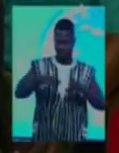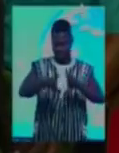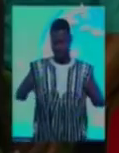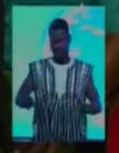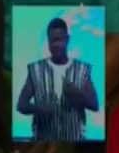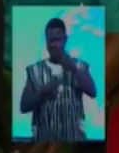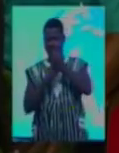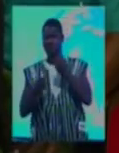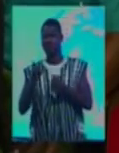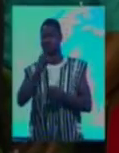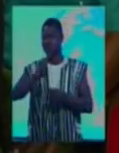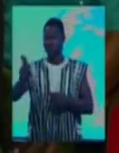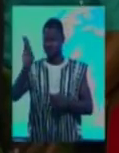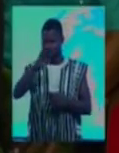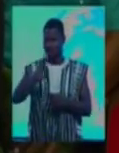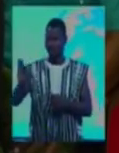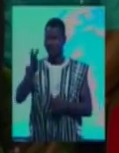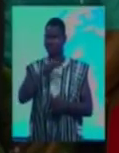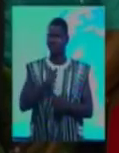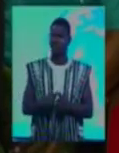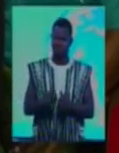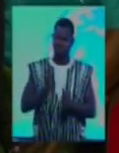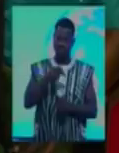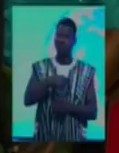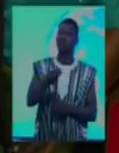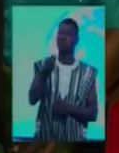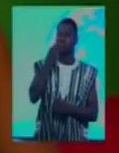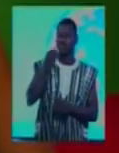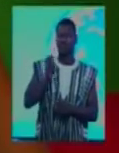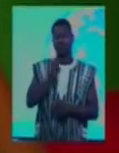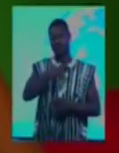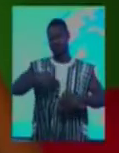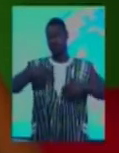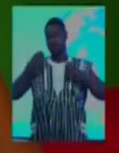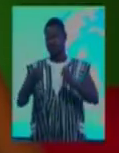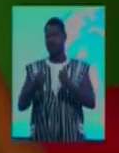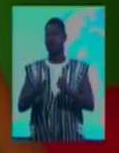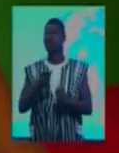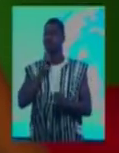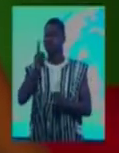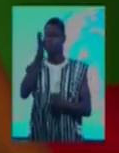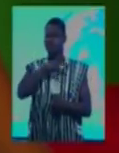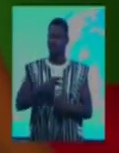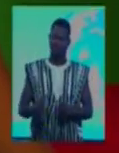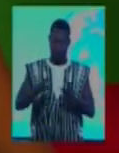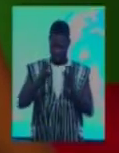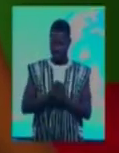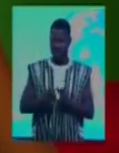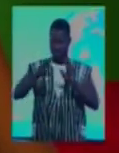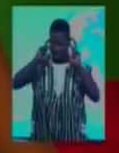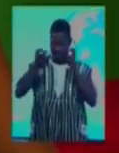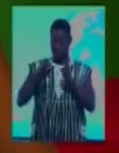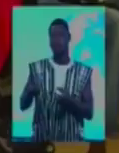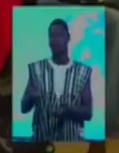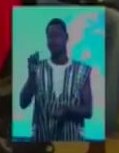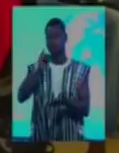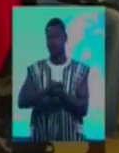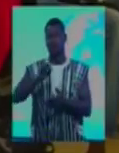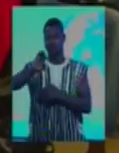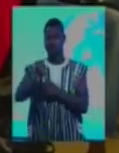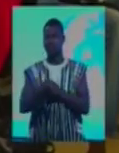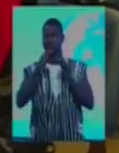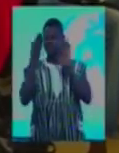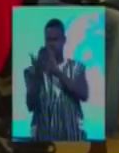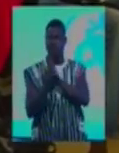Burkina. La biodiversité, notre nourriture, notre santé. C'est le thème de cette édition de la semaine des aires protégées. Face à